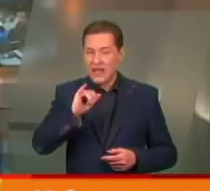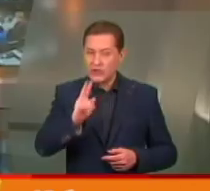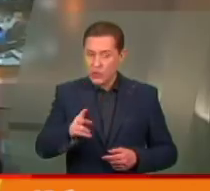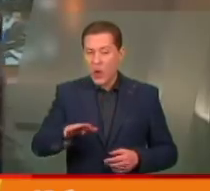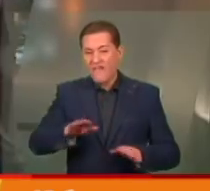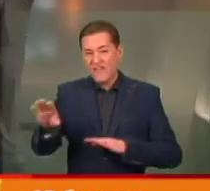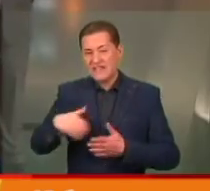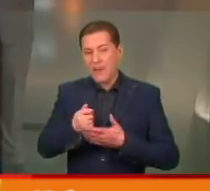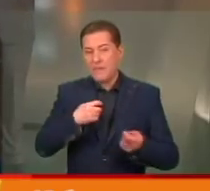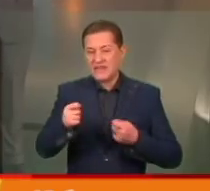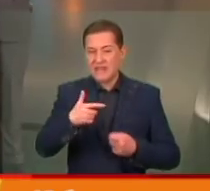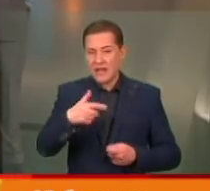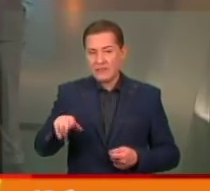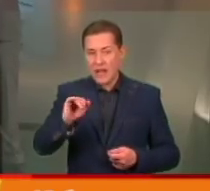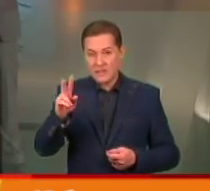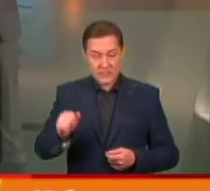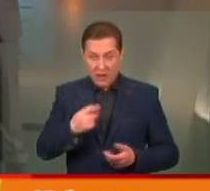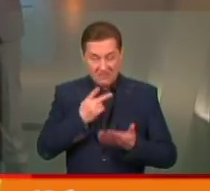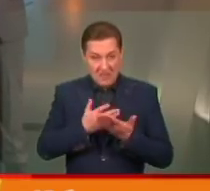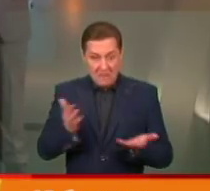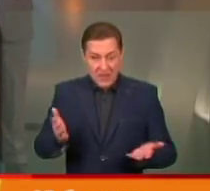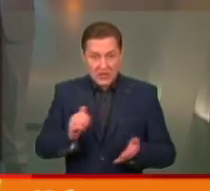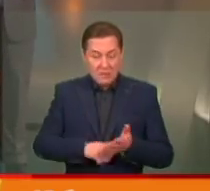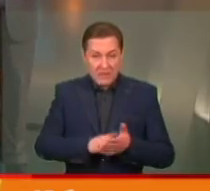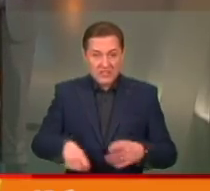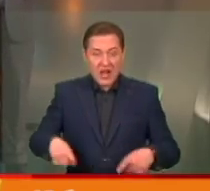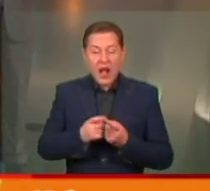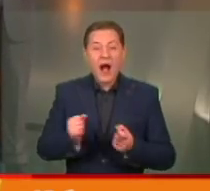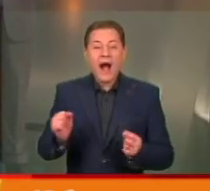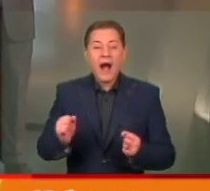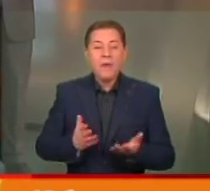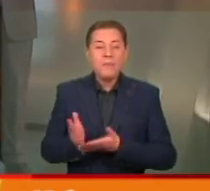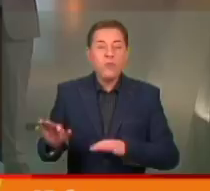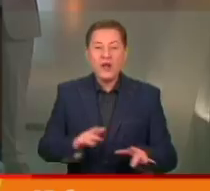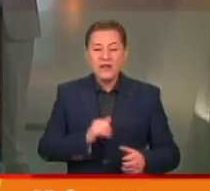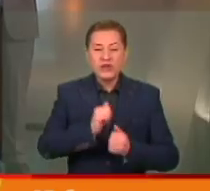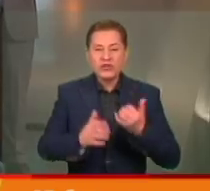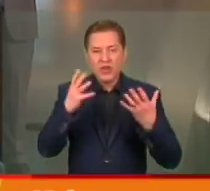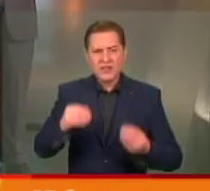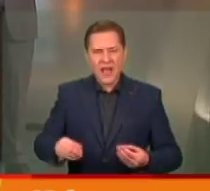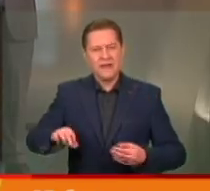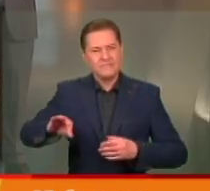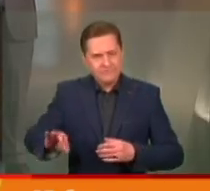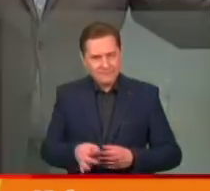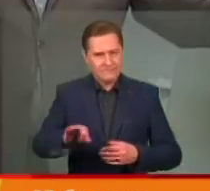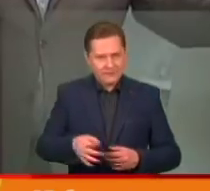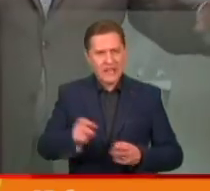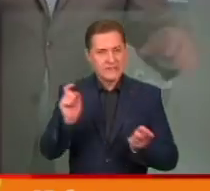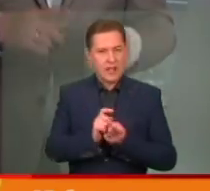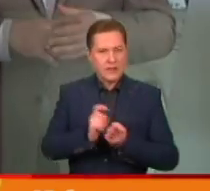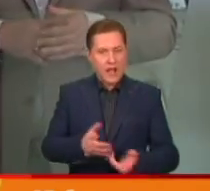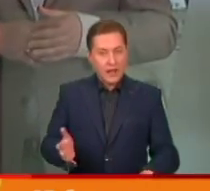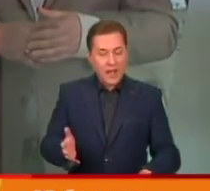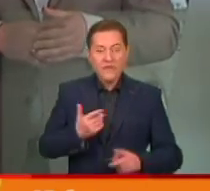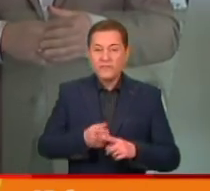віце-президент Гданська, не бачить приводів для конфліктів, а політики щодня видають нові порції скандалів? У